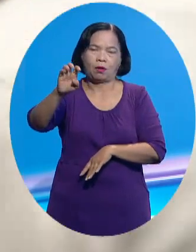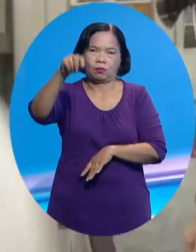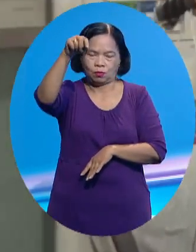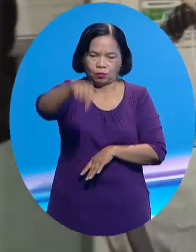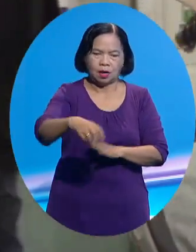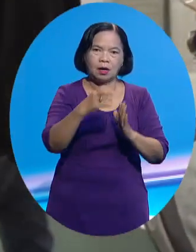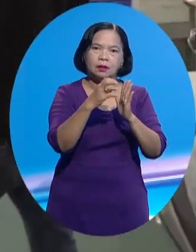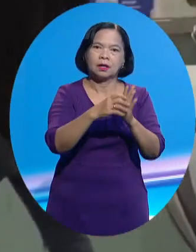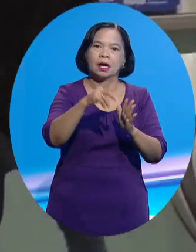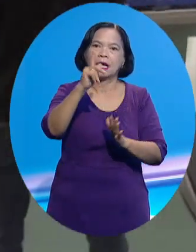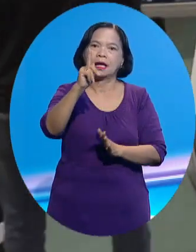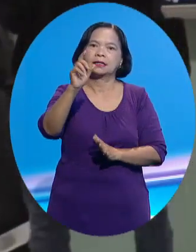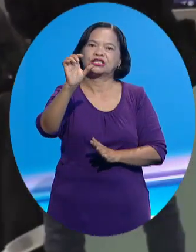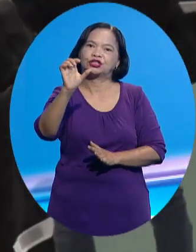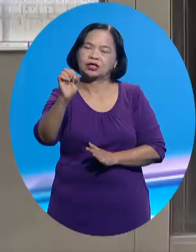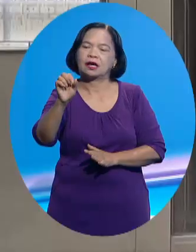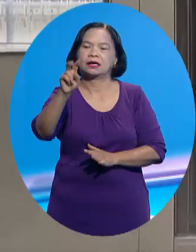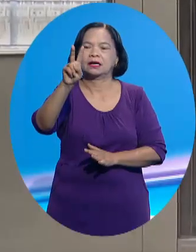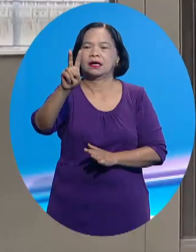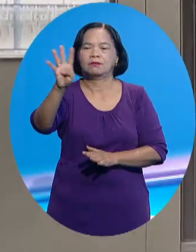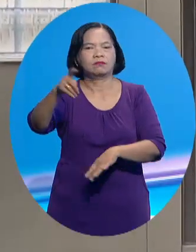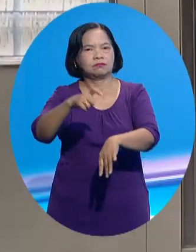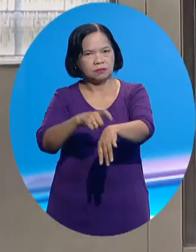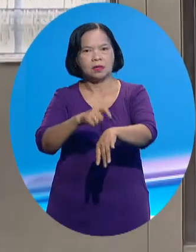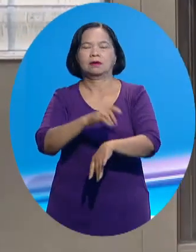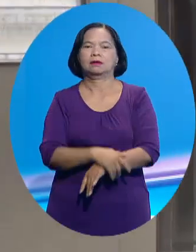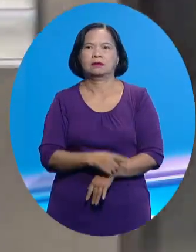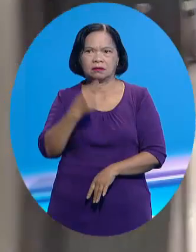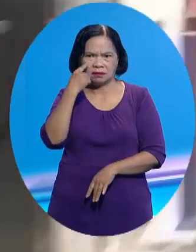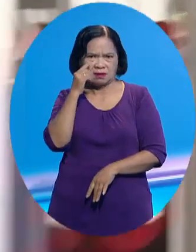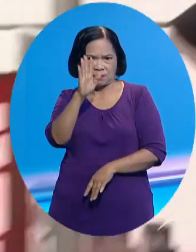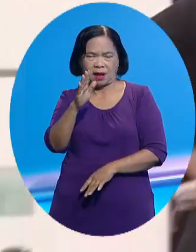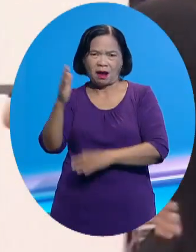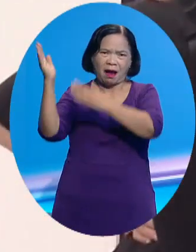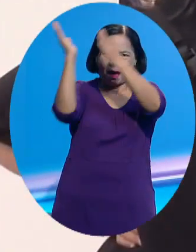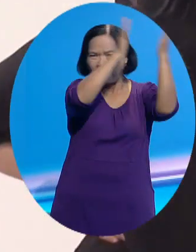các vùng Tokai và Kansai trong 24 giờ tới. Theo dự báo, bão